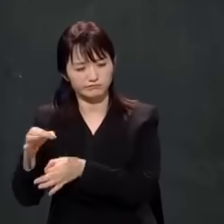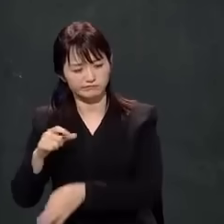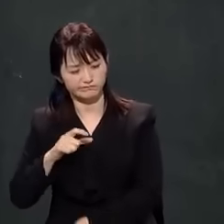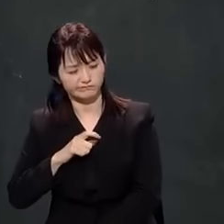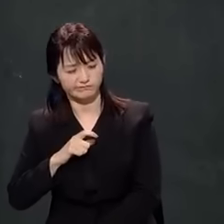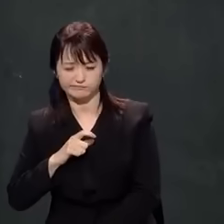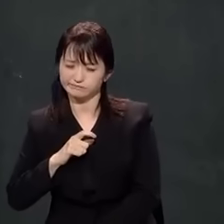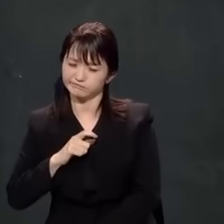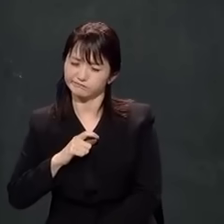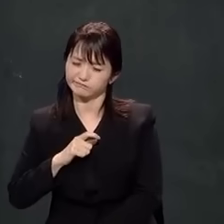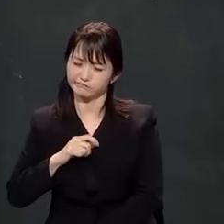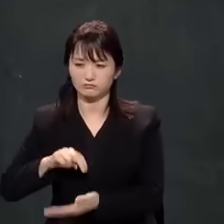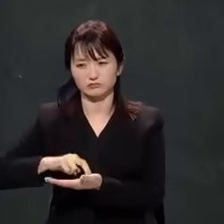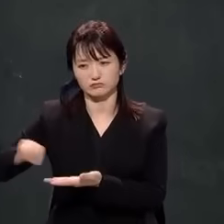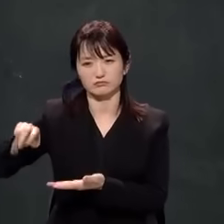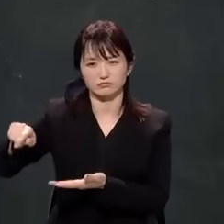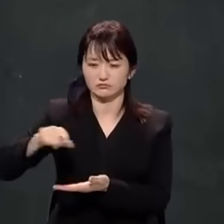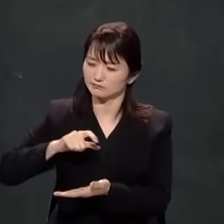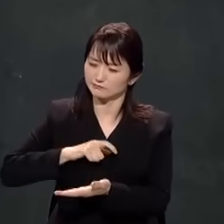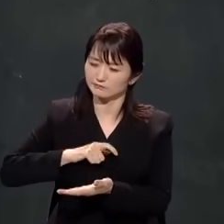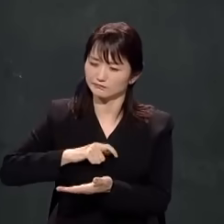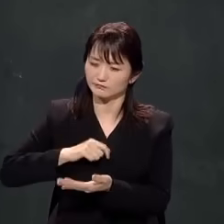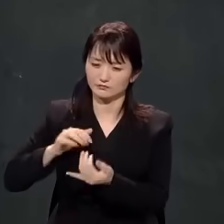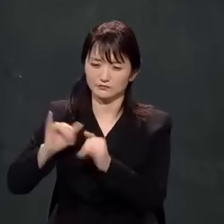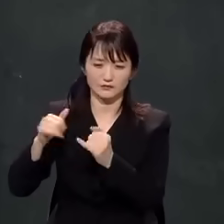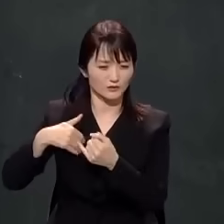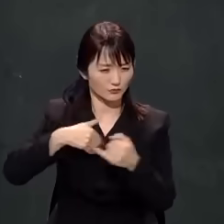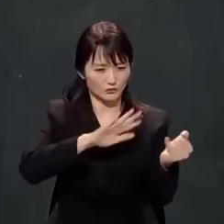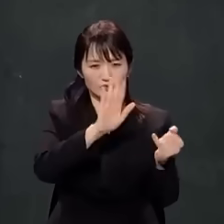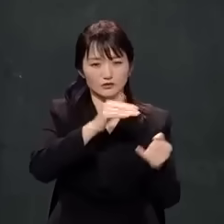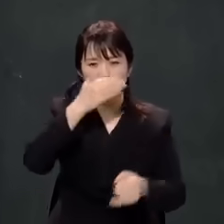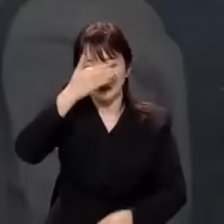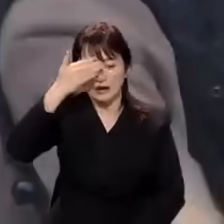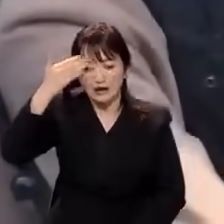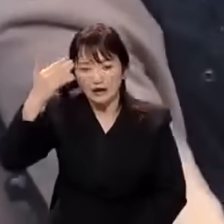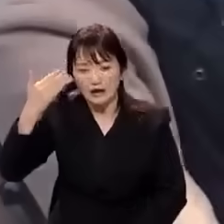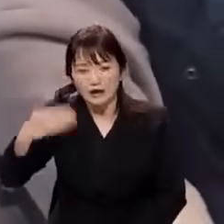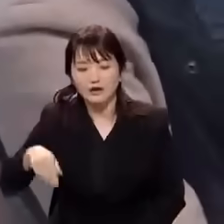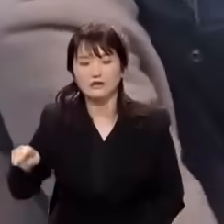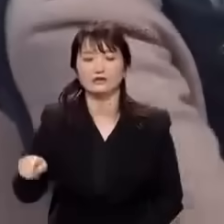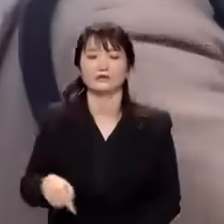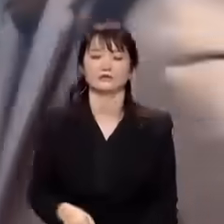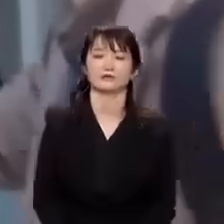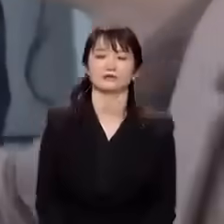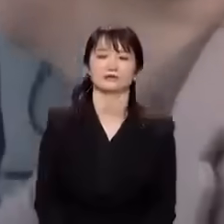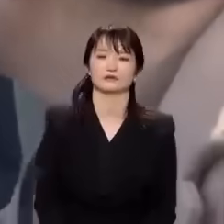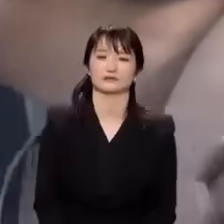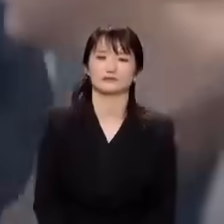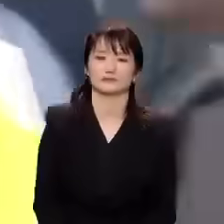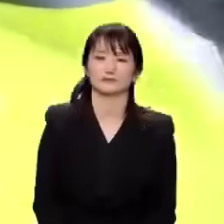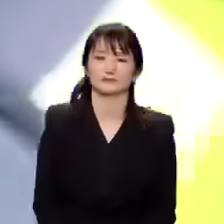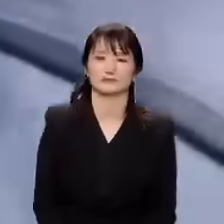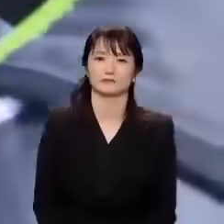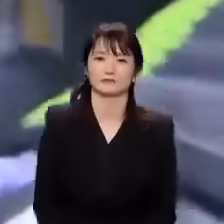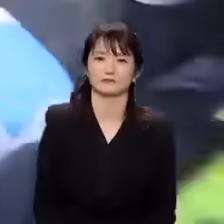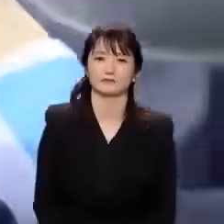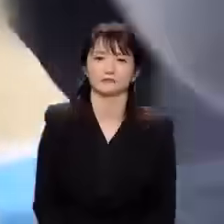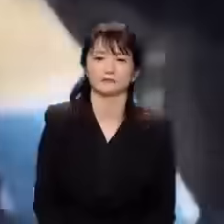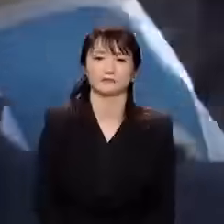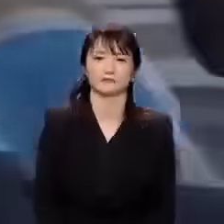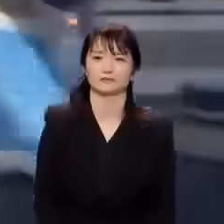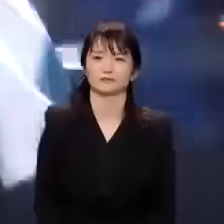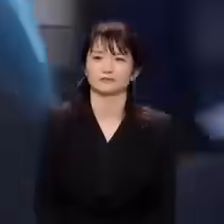이상했죠 문자 메시지만 덜컥 보내니까 보내지 않아서 천만 다행으로 사실은 그때는 본명을 저지르지 못했던 거죠